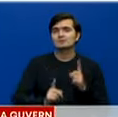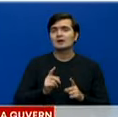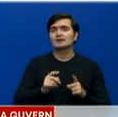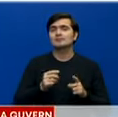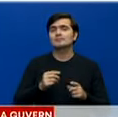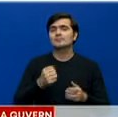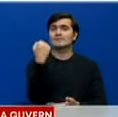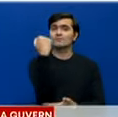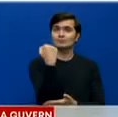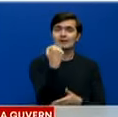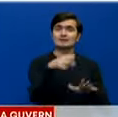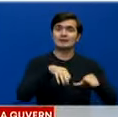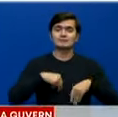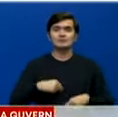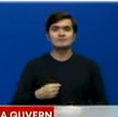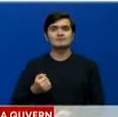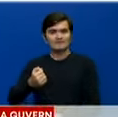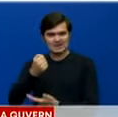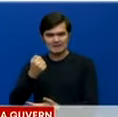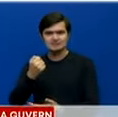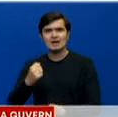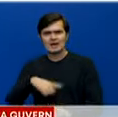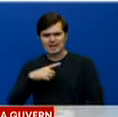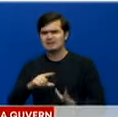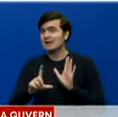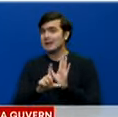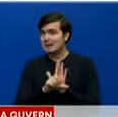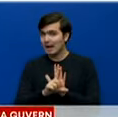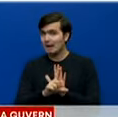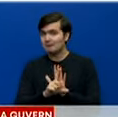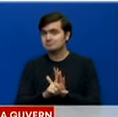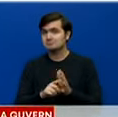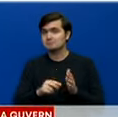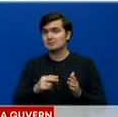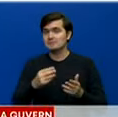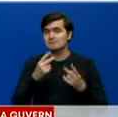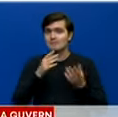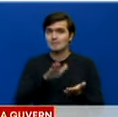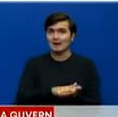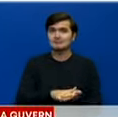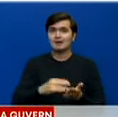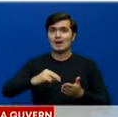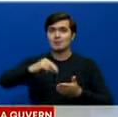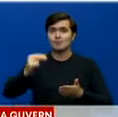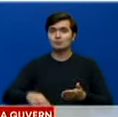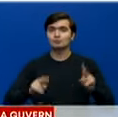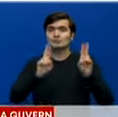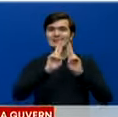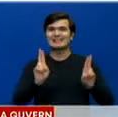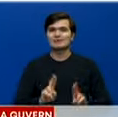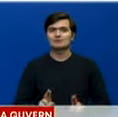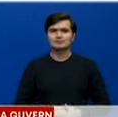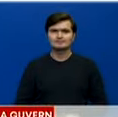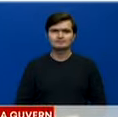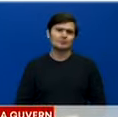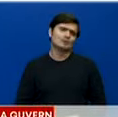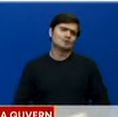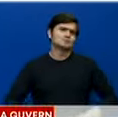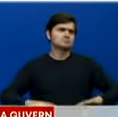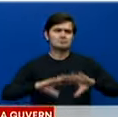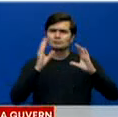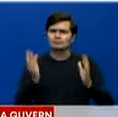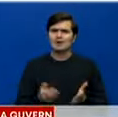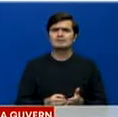acea fundație este una legală în acord cu acordul internațional. Toate finanțările care vin de